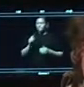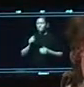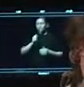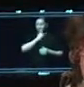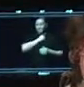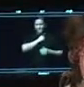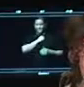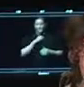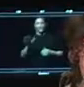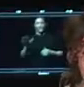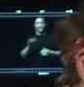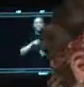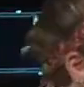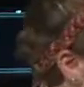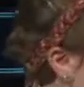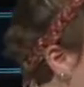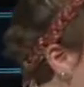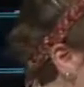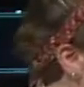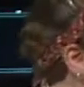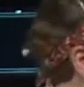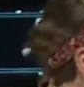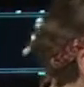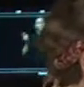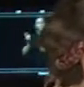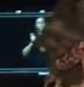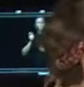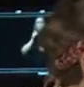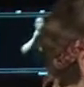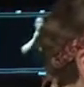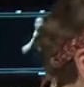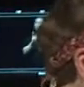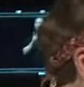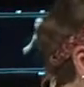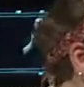på 5 minutter. Det her noen ytringer?